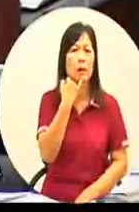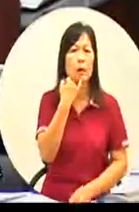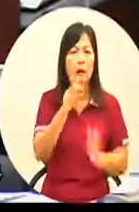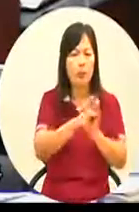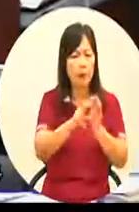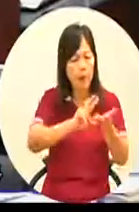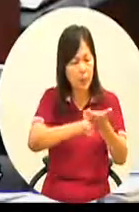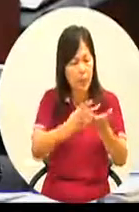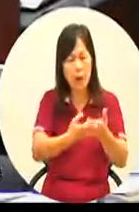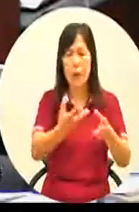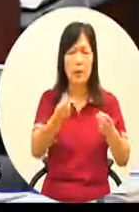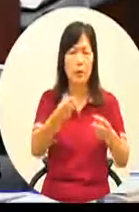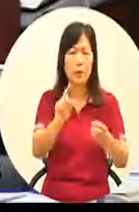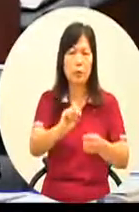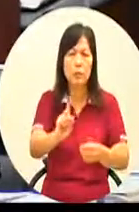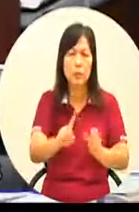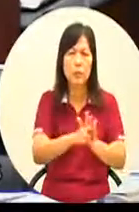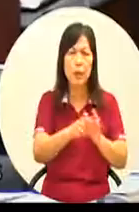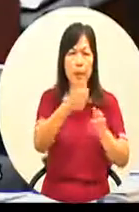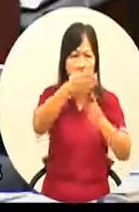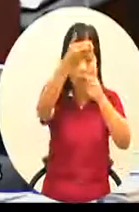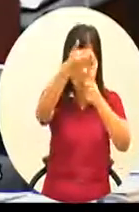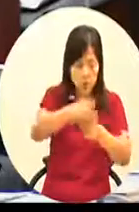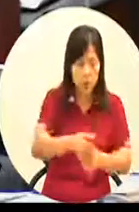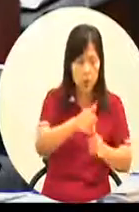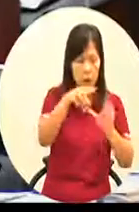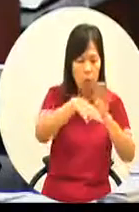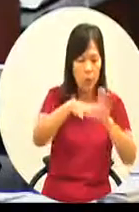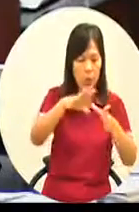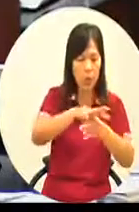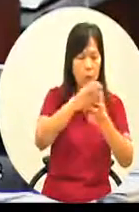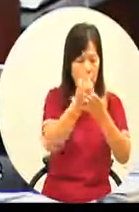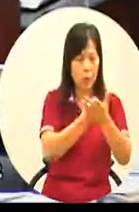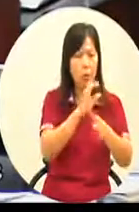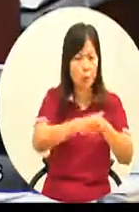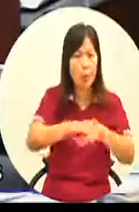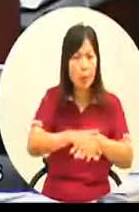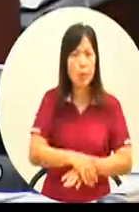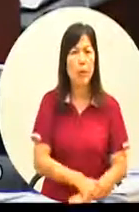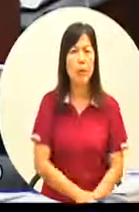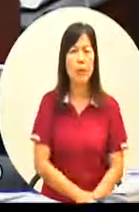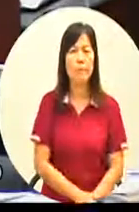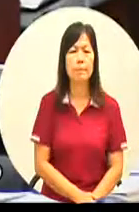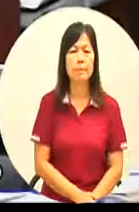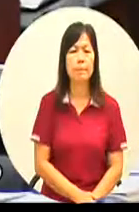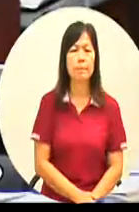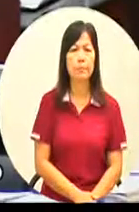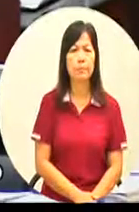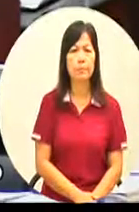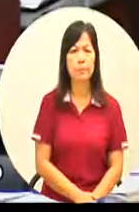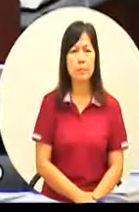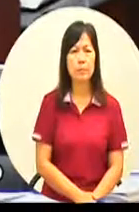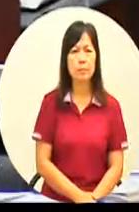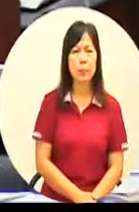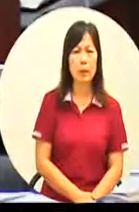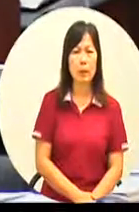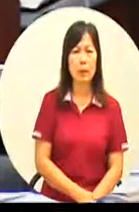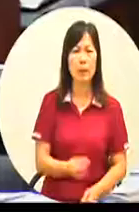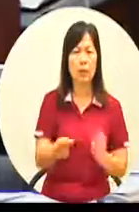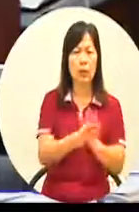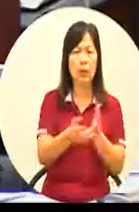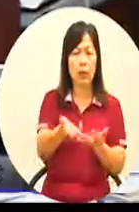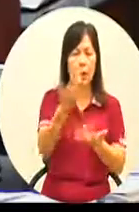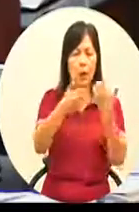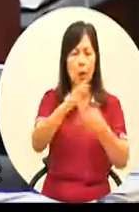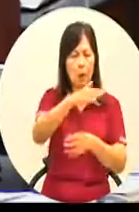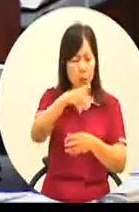会，事实嘛，甲因的传统的文化安好嘞。你讲你想做，你讲俺那个